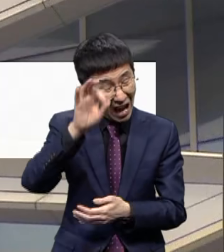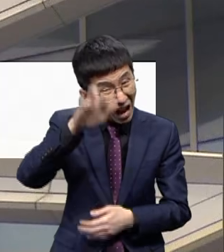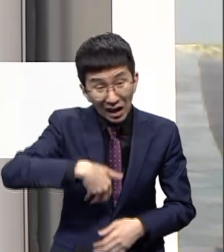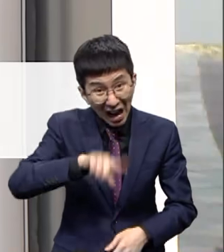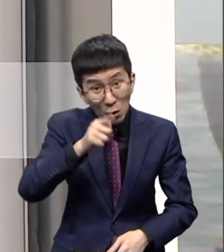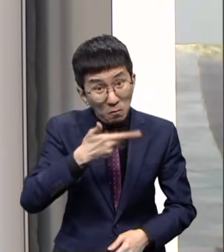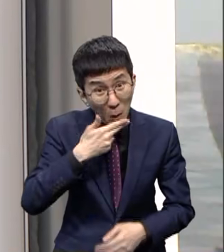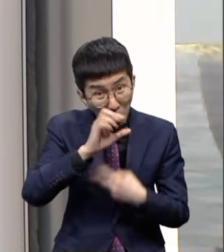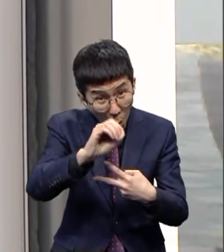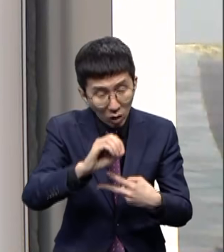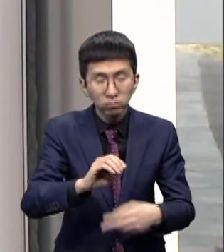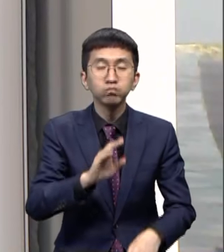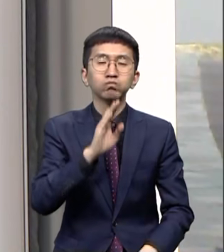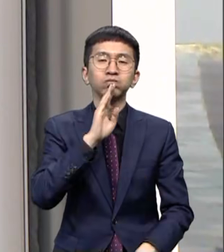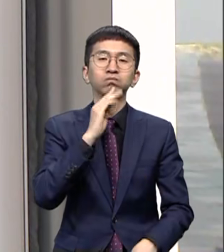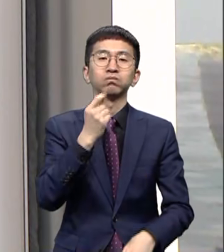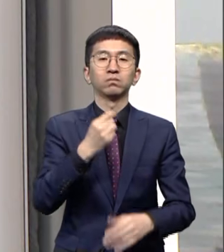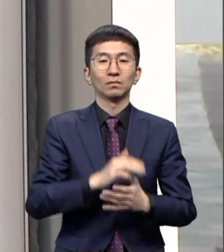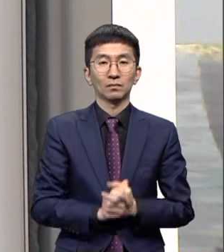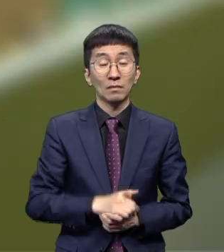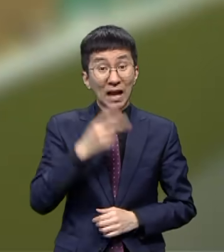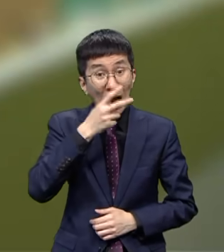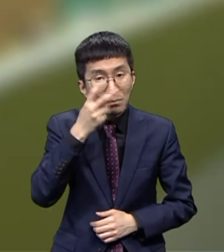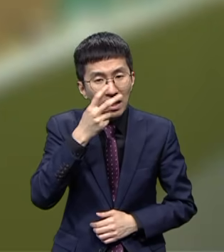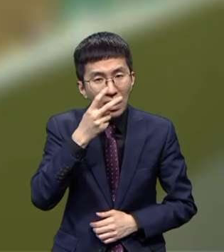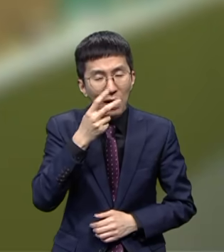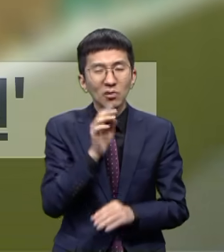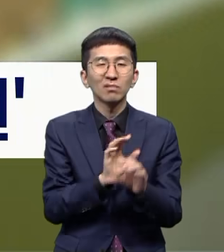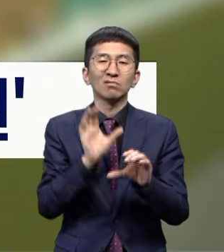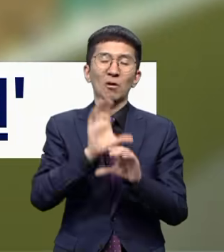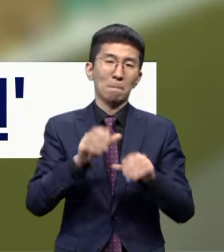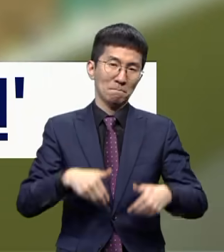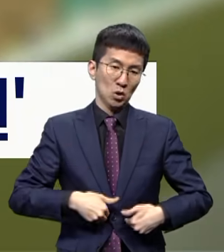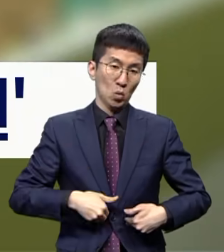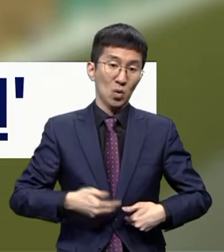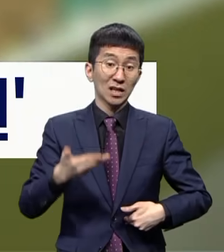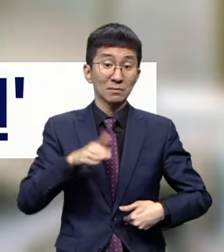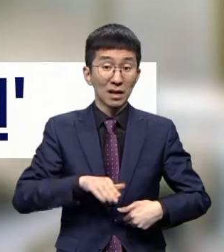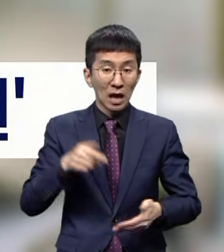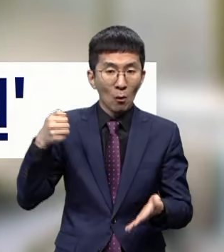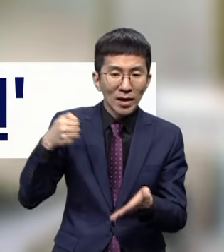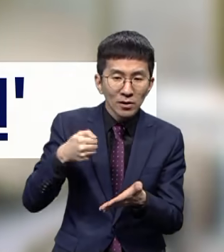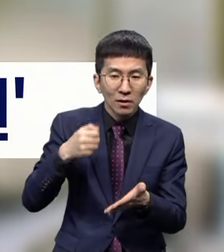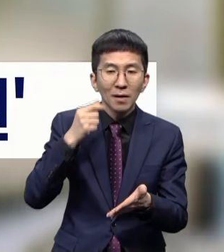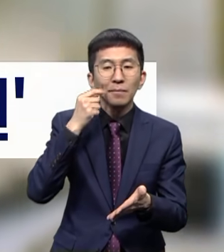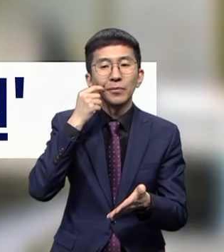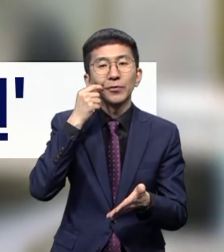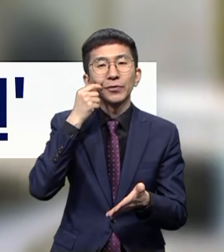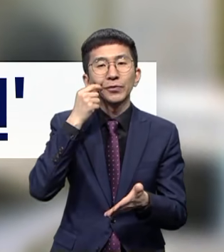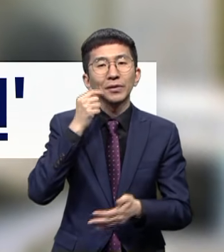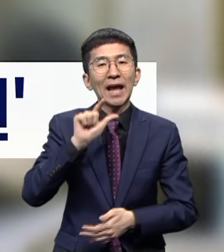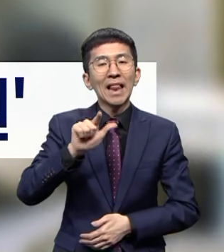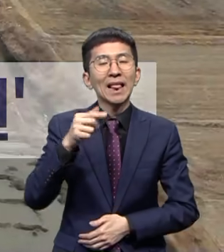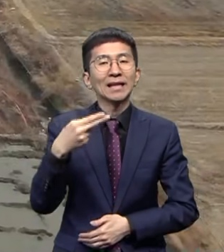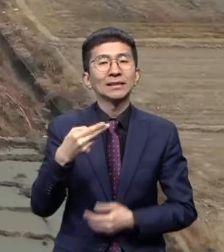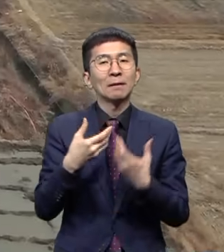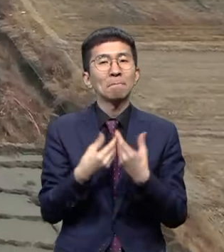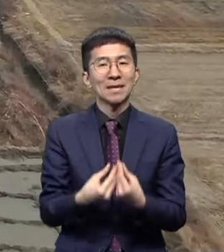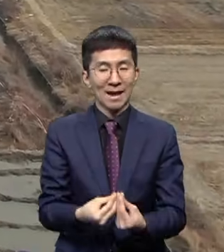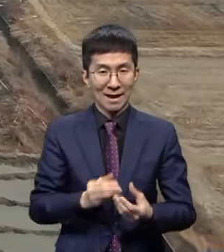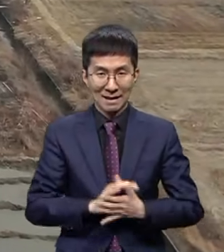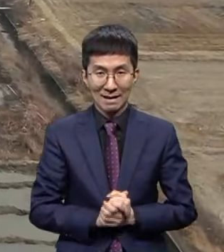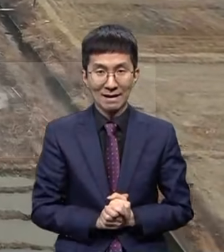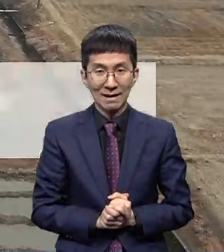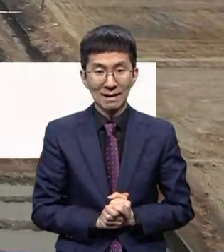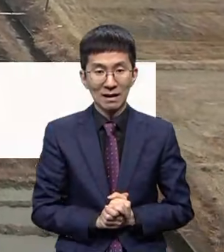그렇죠. 환수를 위해선 자체 감사를 한 번 더 해야 하는데 계획을 확정하지 못했다는 게 LH 측의 해명입니다.